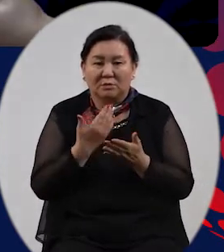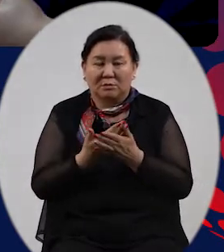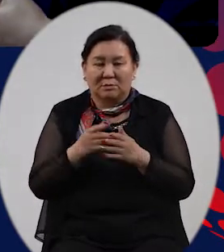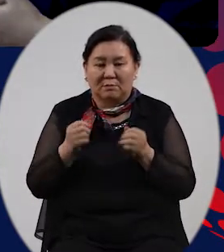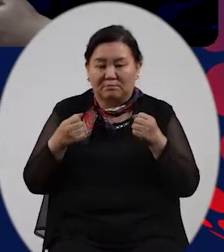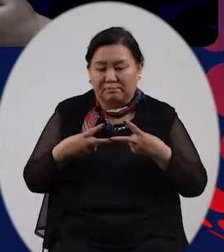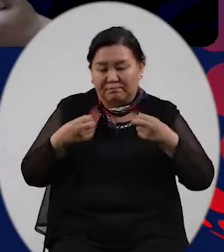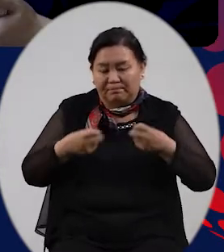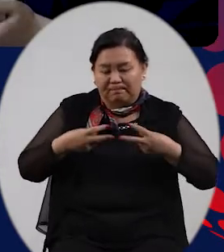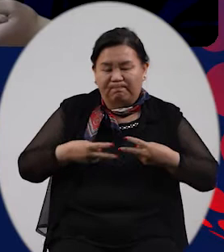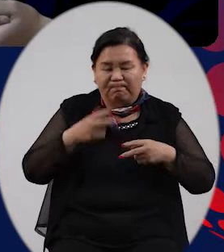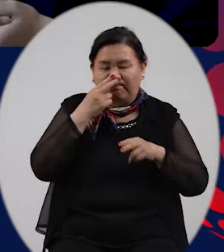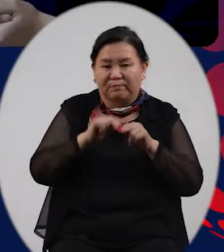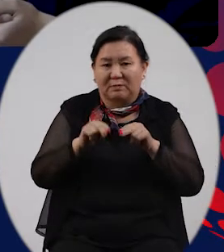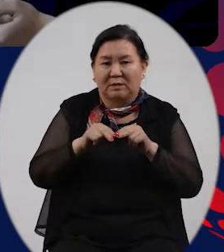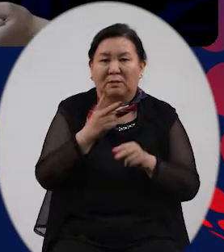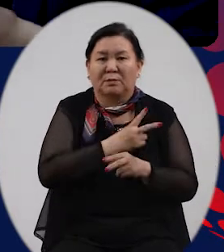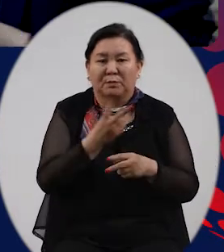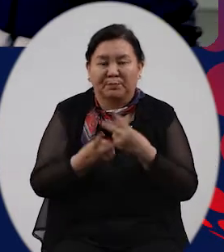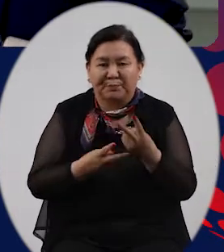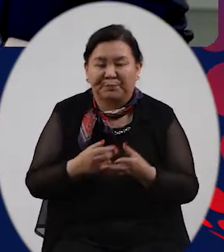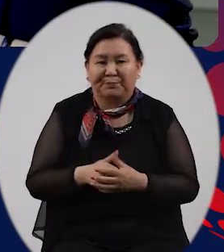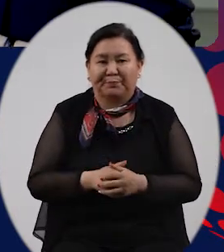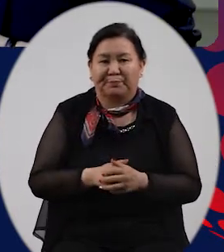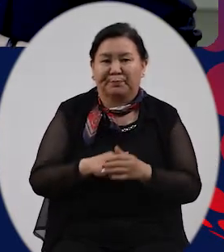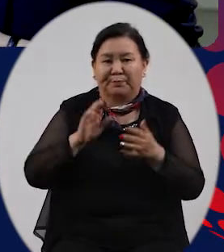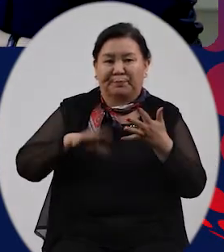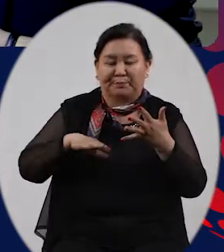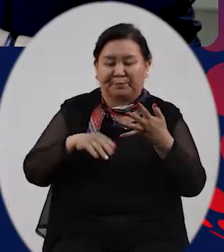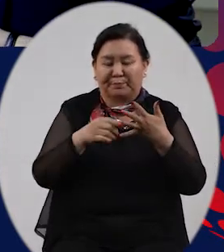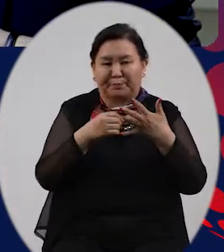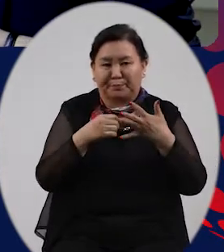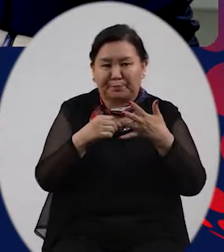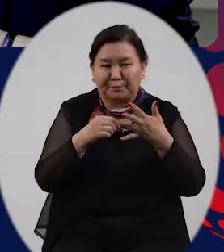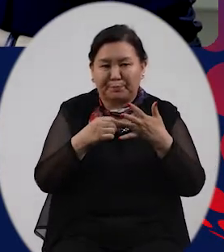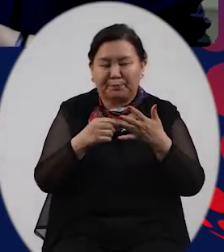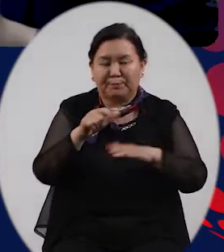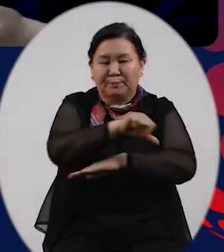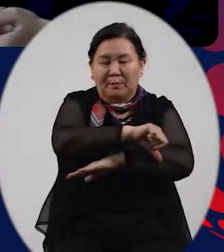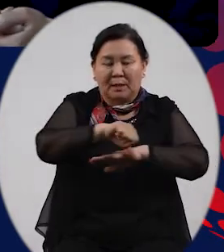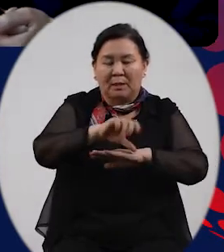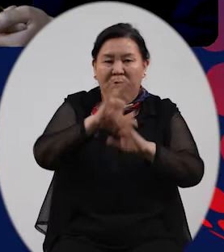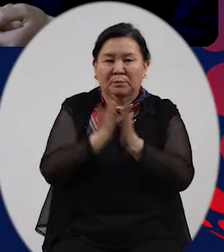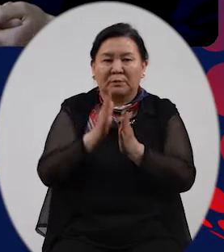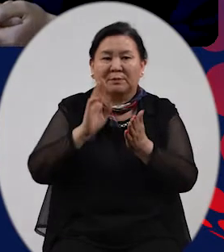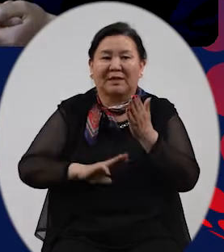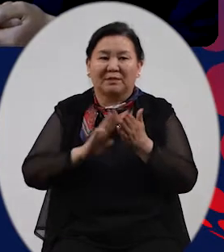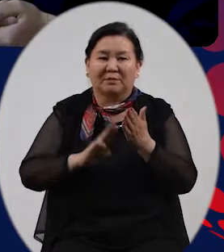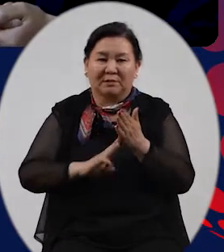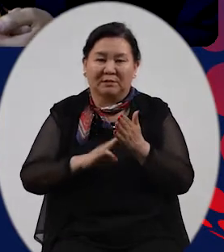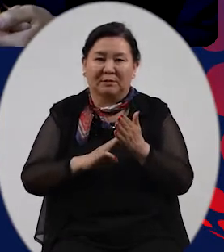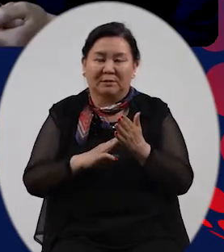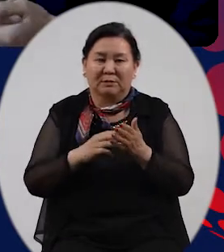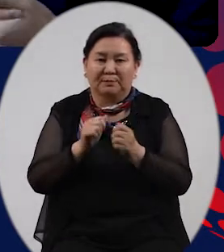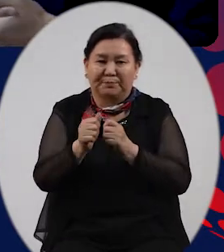мэдүүлэгтэйгээ таарч тохирж байгаа эсхийг бол шалгах ийм үйл ажиллагаа явагдана. Үүний дараагаар гайлын болон бусад татварыг ногдуулах, түүнийг барагдуулах